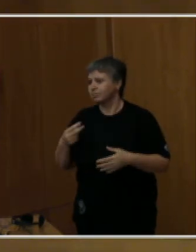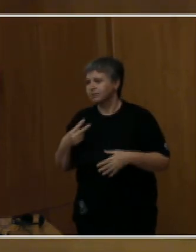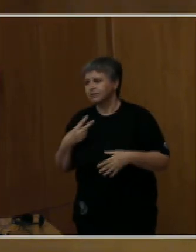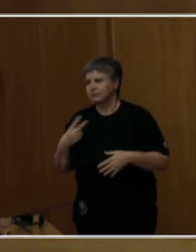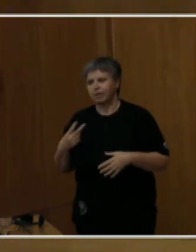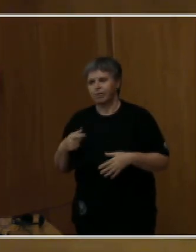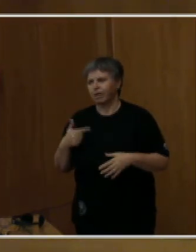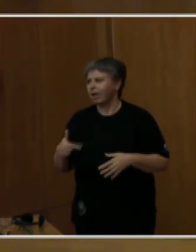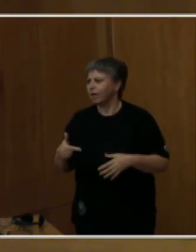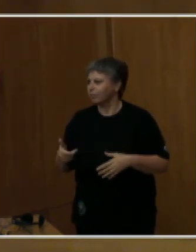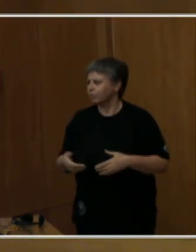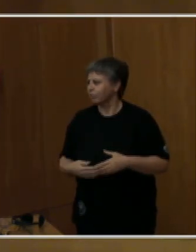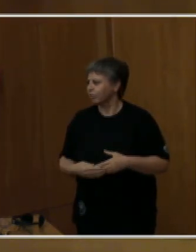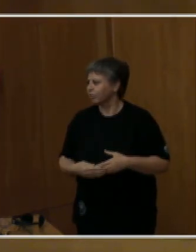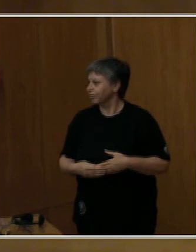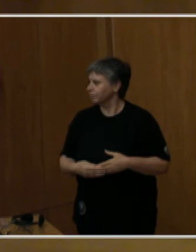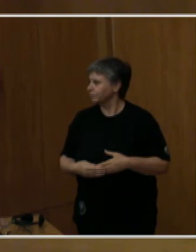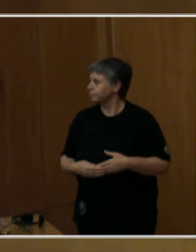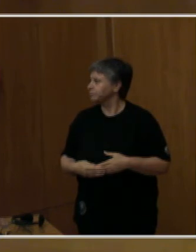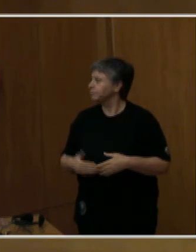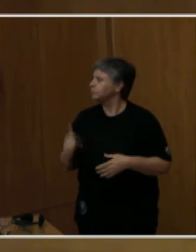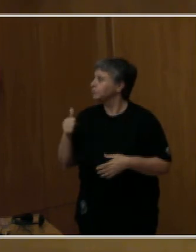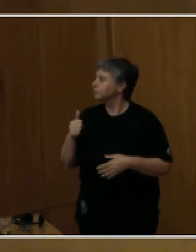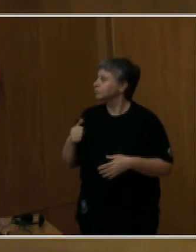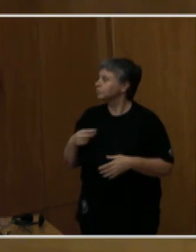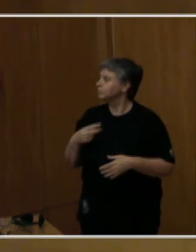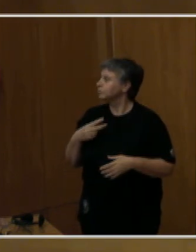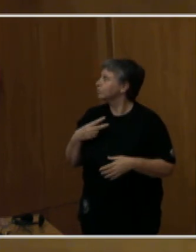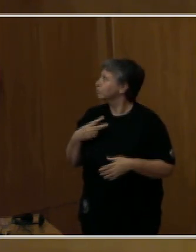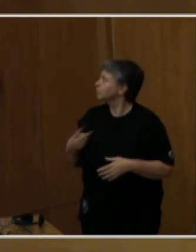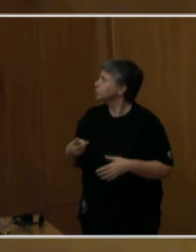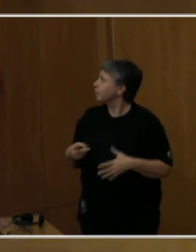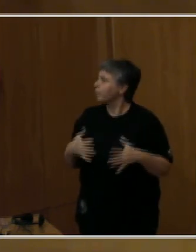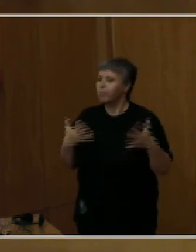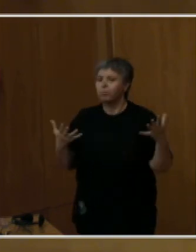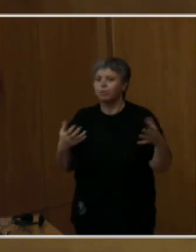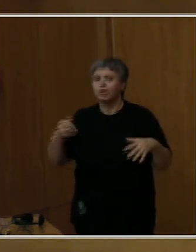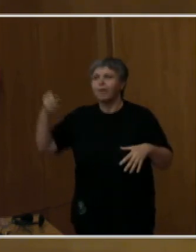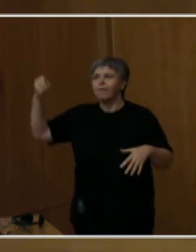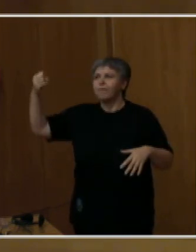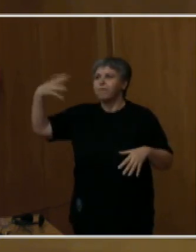modems, να δούμε τώρα και πώς θα παγώσουμε και το φως.